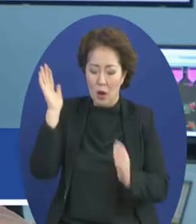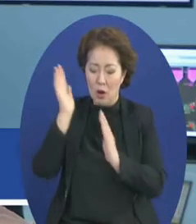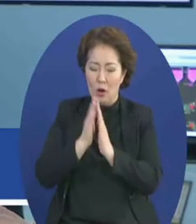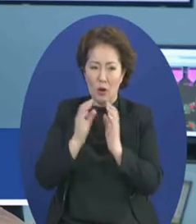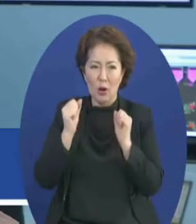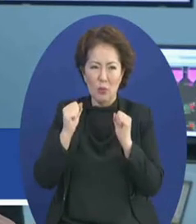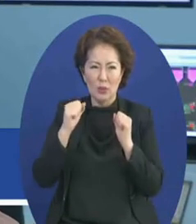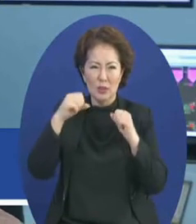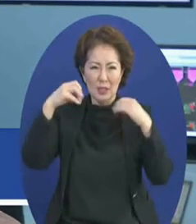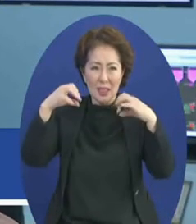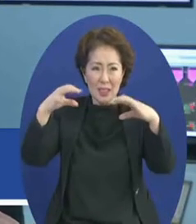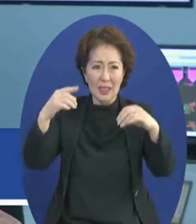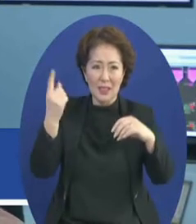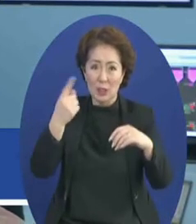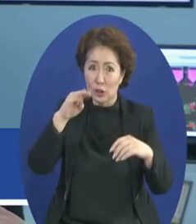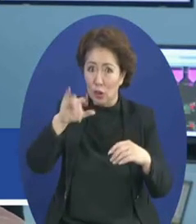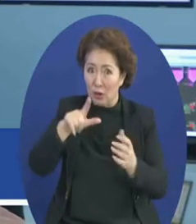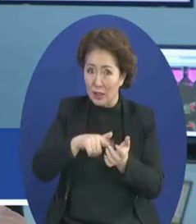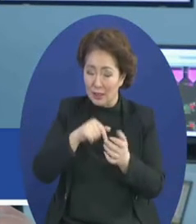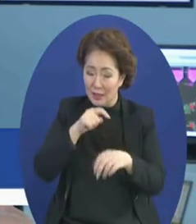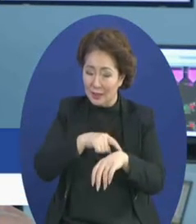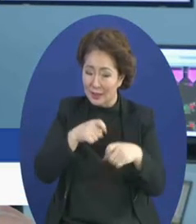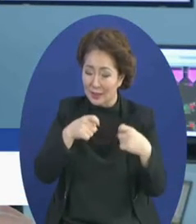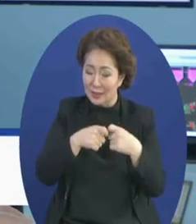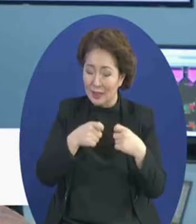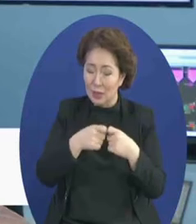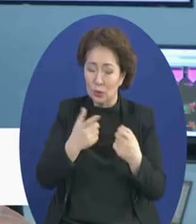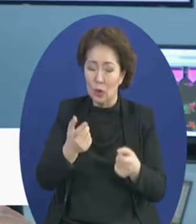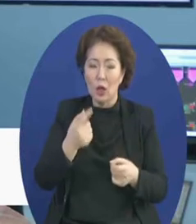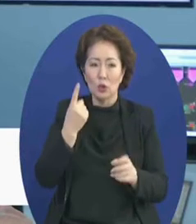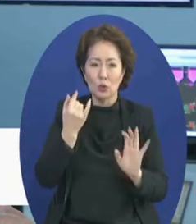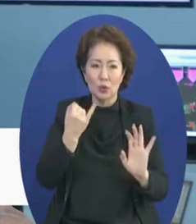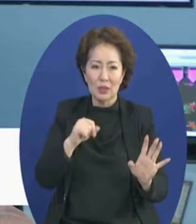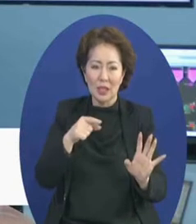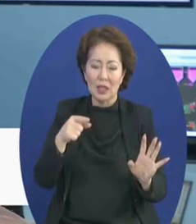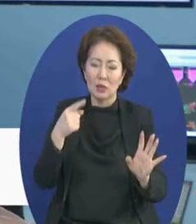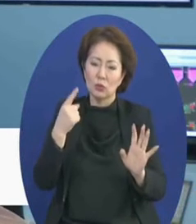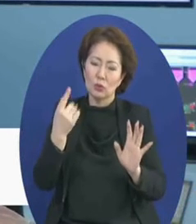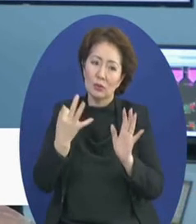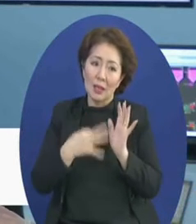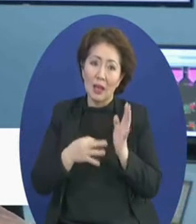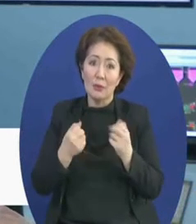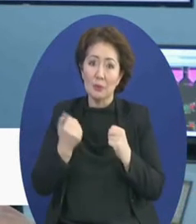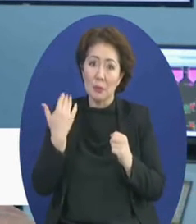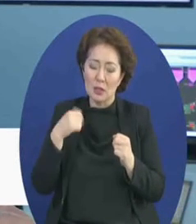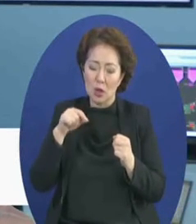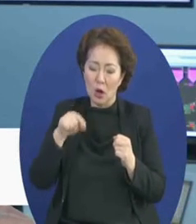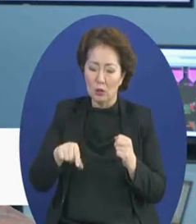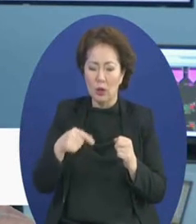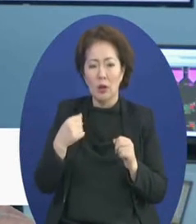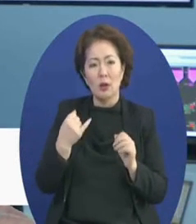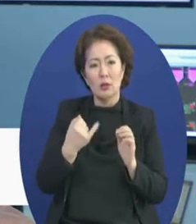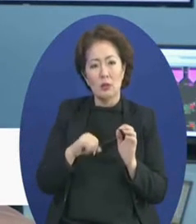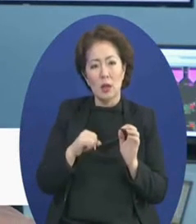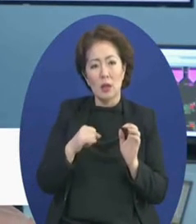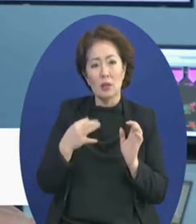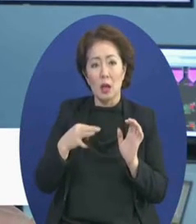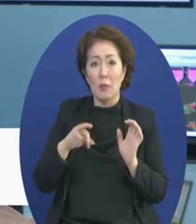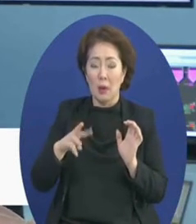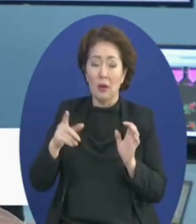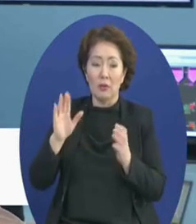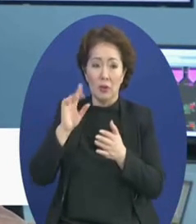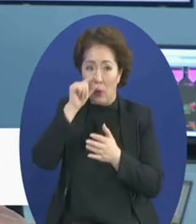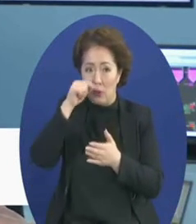болохоор нэг 160-аас 180 мегаваттар авдаг байсан бол одоо 60-аас 80 мегаваттыг бол хойноос импортоор авч байгаа. За бусдын нь бол